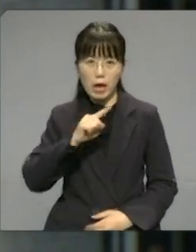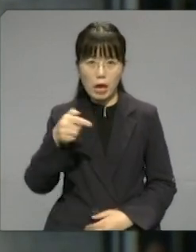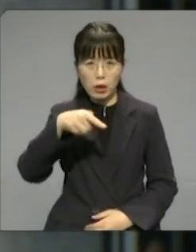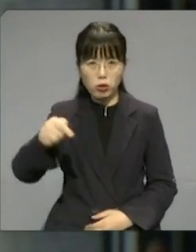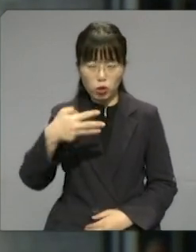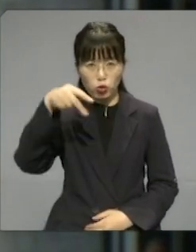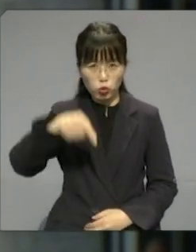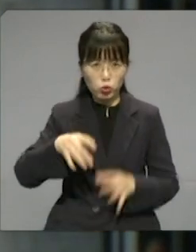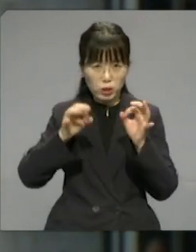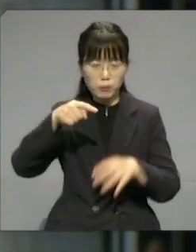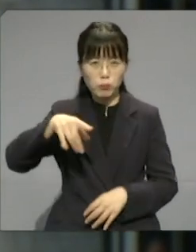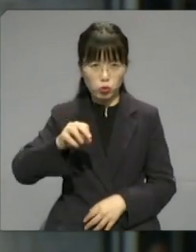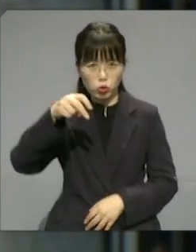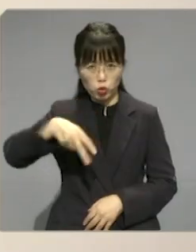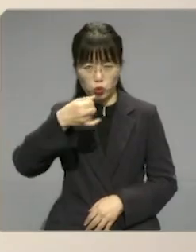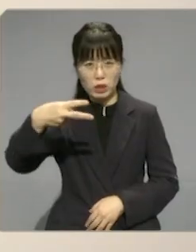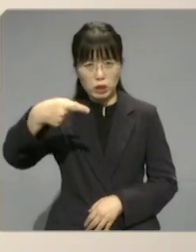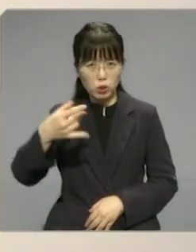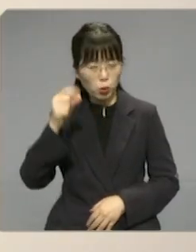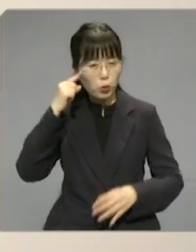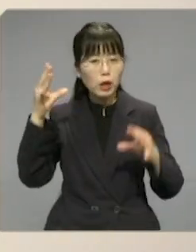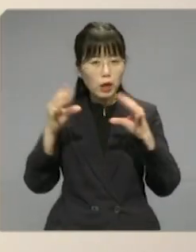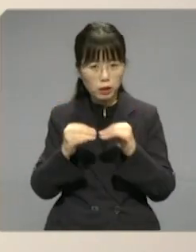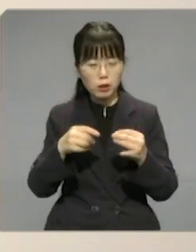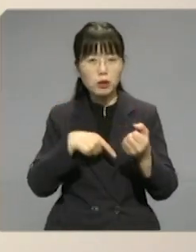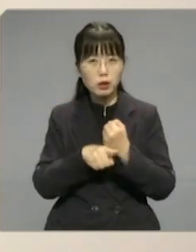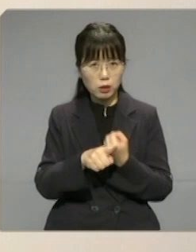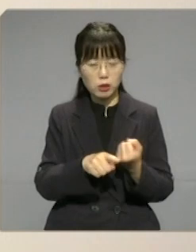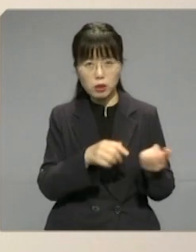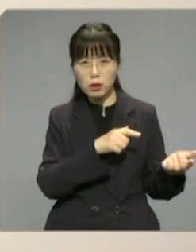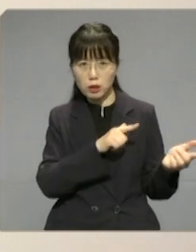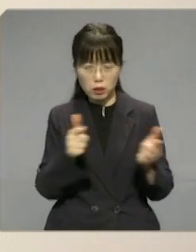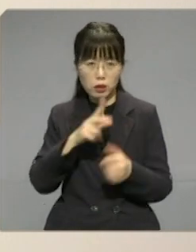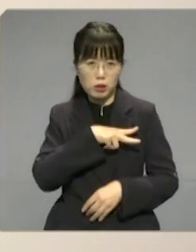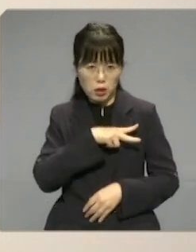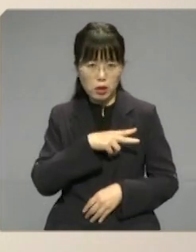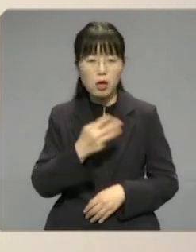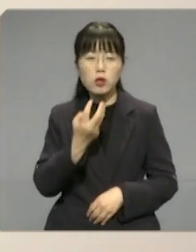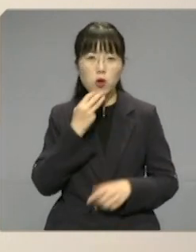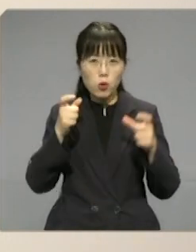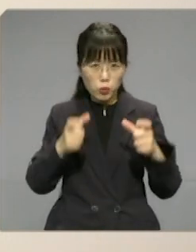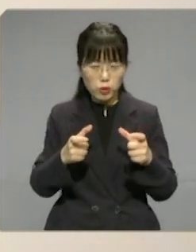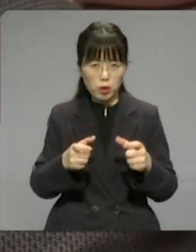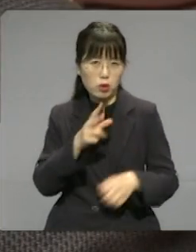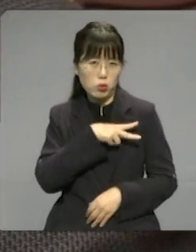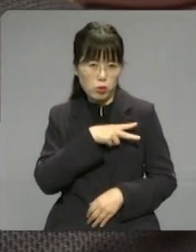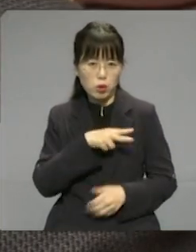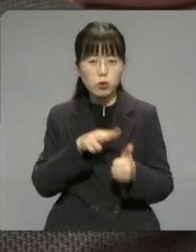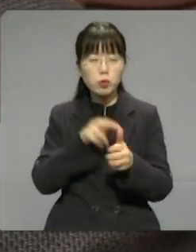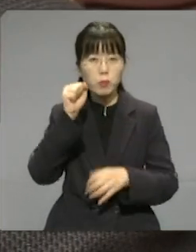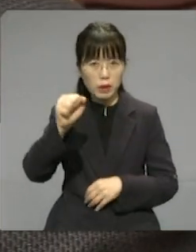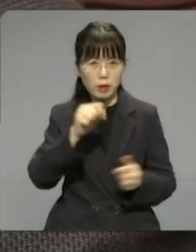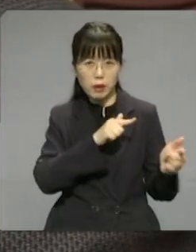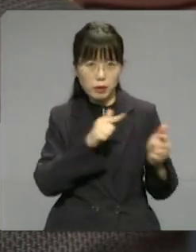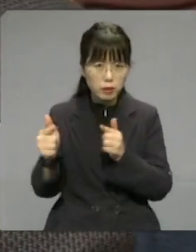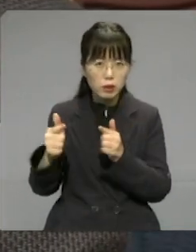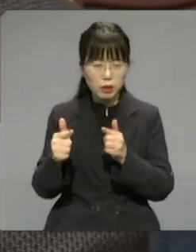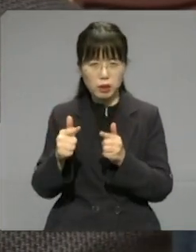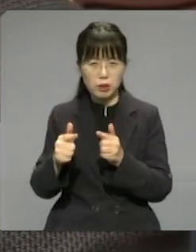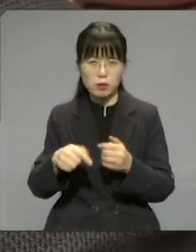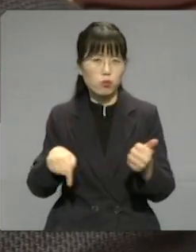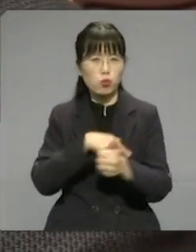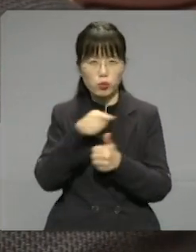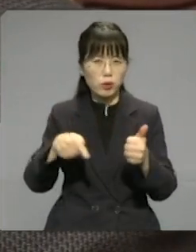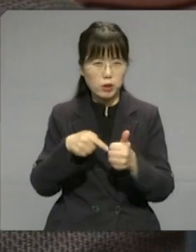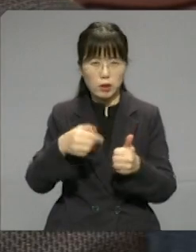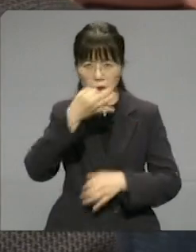안철수, 김웅, 유희동 등 이미 찬성 의사를 밝힌 의원 외에 서울 지역 모 의원과 출마자의 이름이 거론되는 등 분위기가